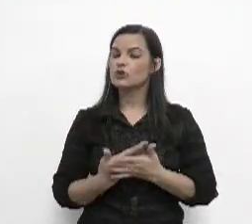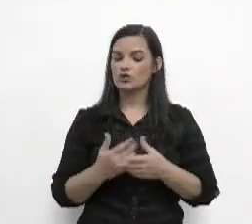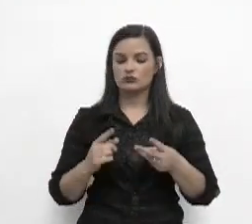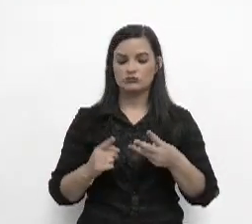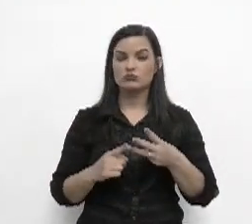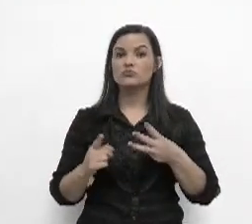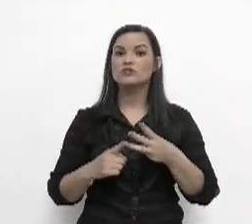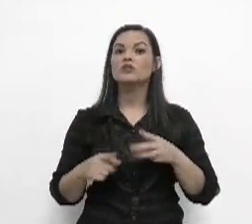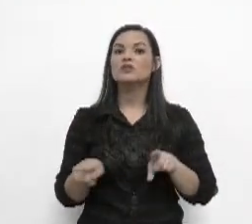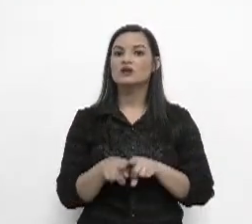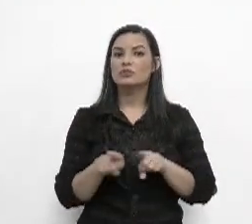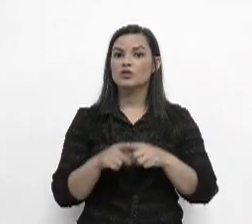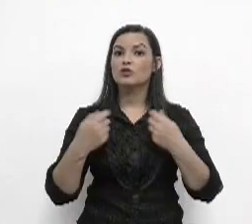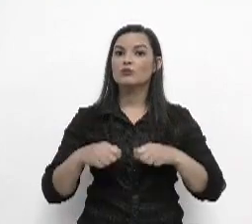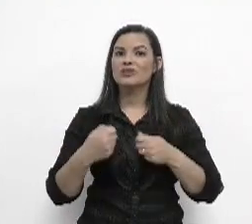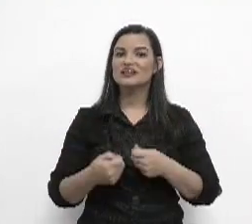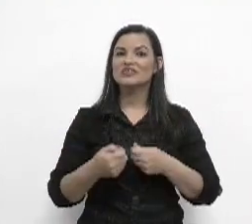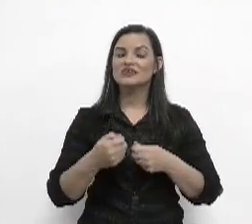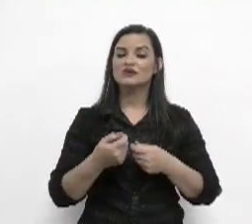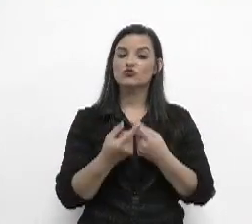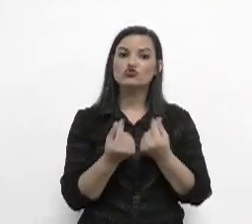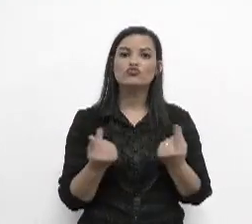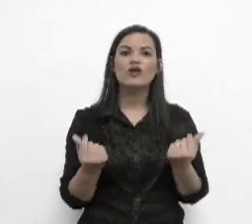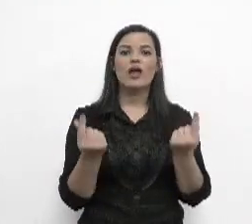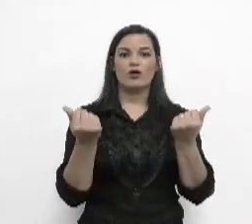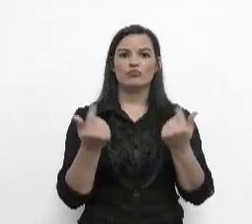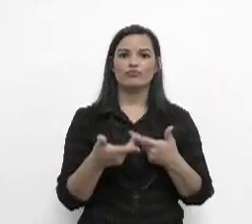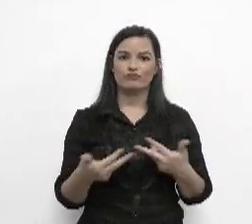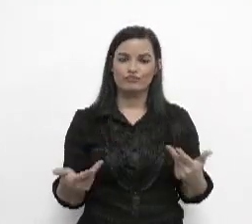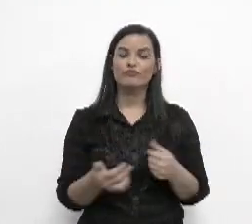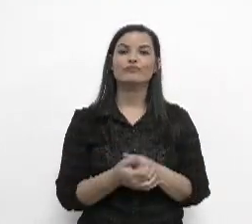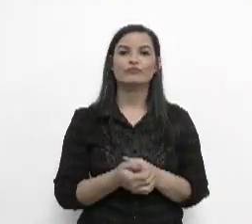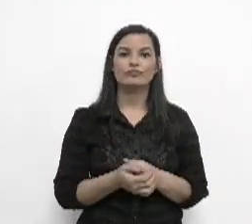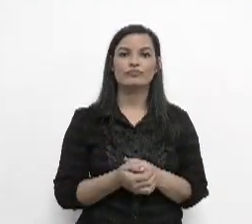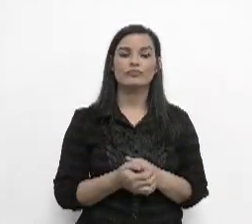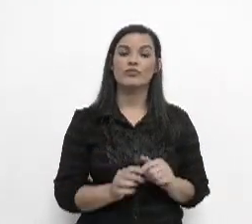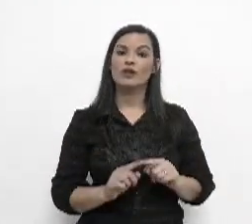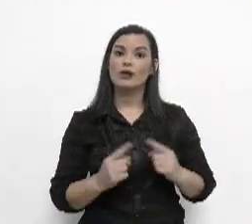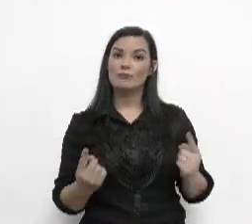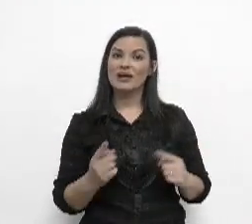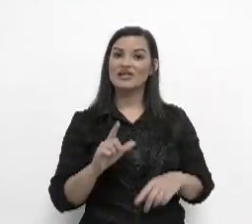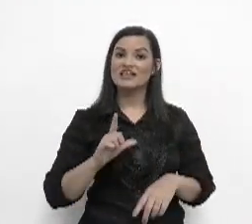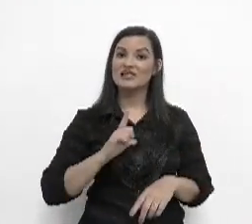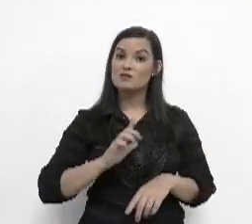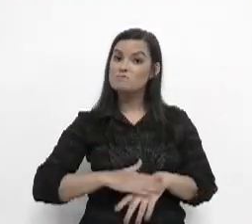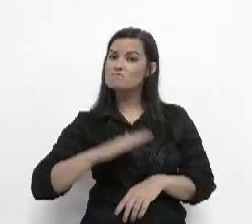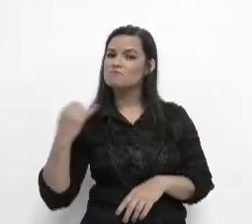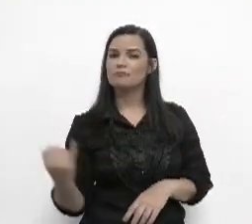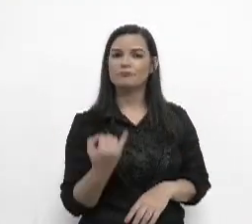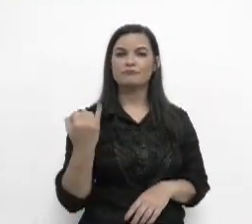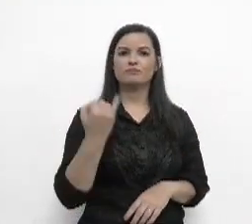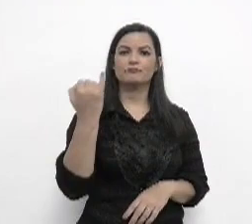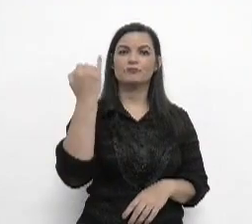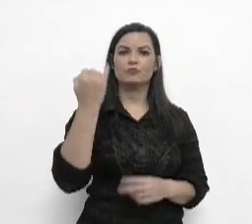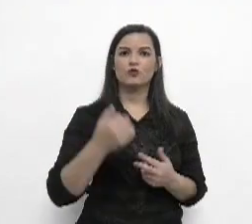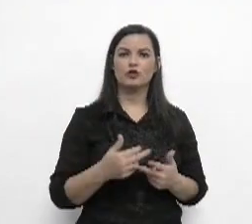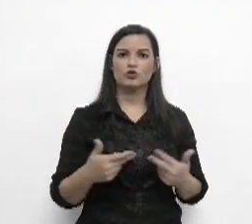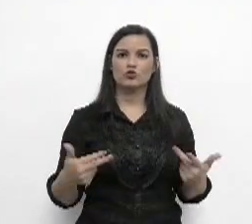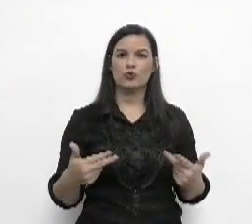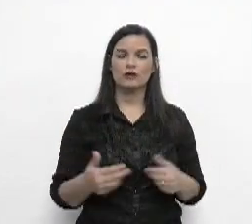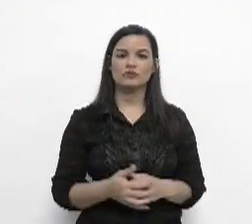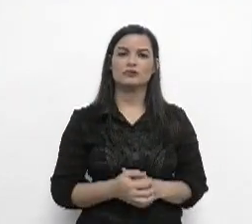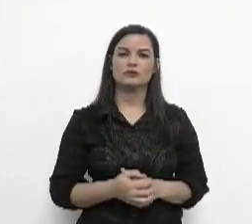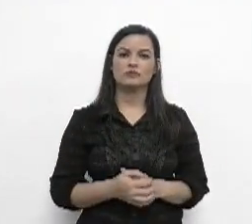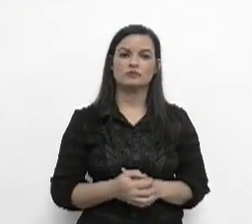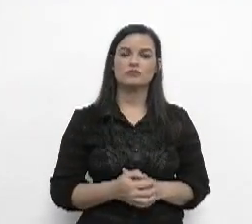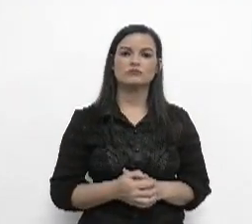também necessitamos de bens materiais. 그러나 이런 것보다 더 중요한 것이 우리에게 있습니다. Mas há algo que é mais importante que qualquer outras coisas que eu citei aqui.